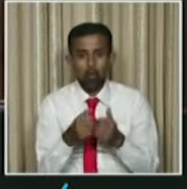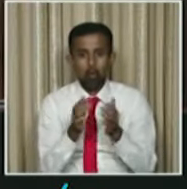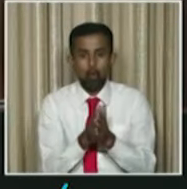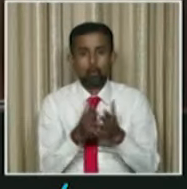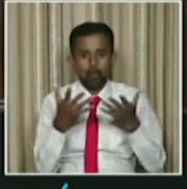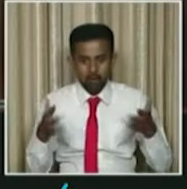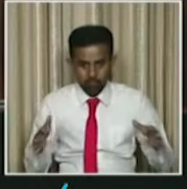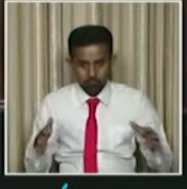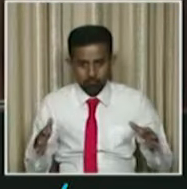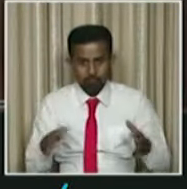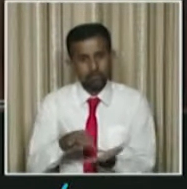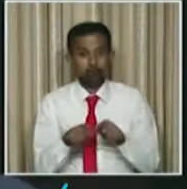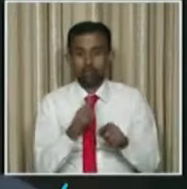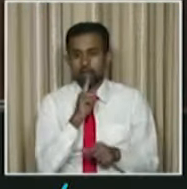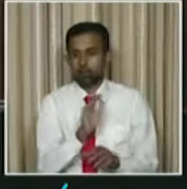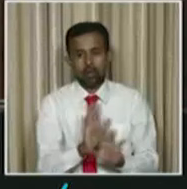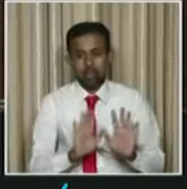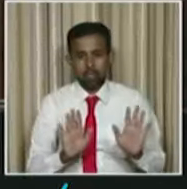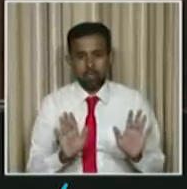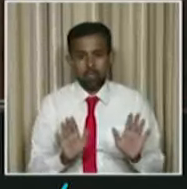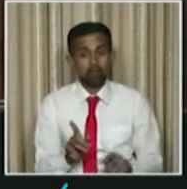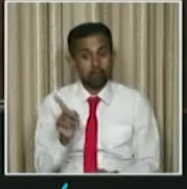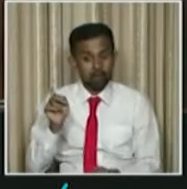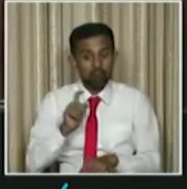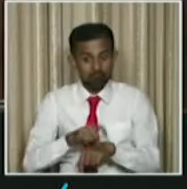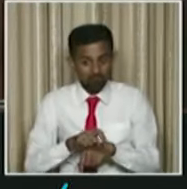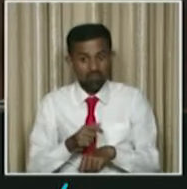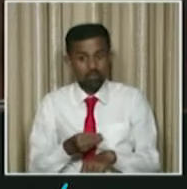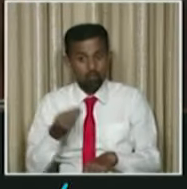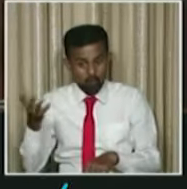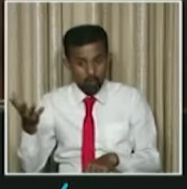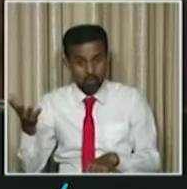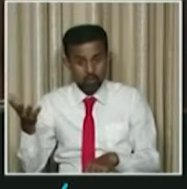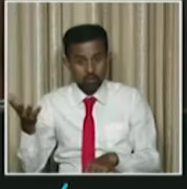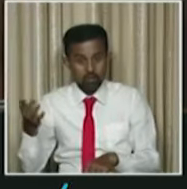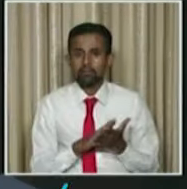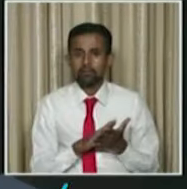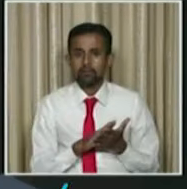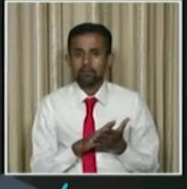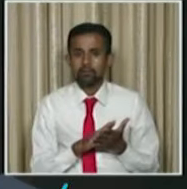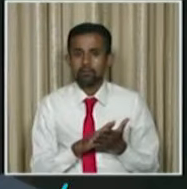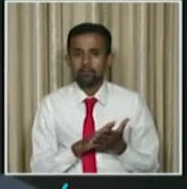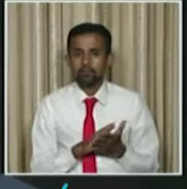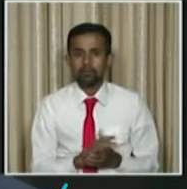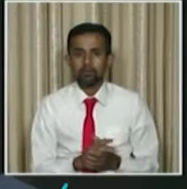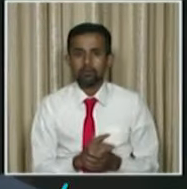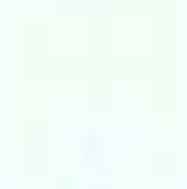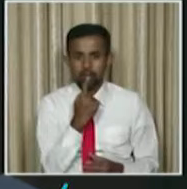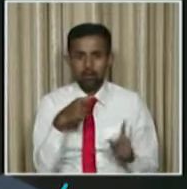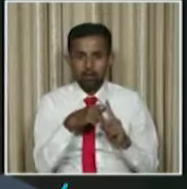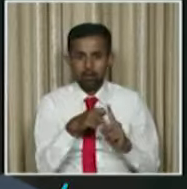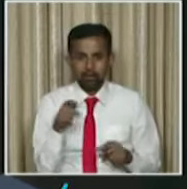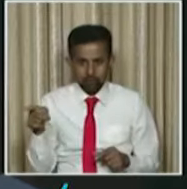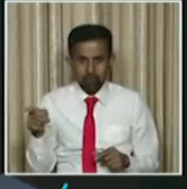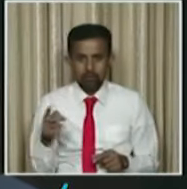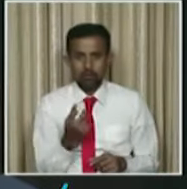ඉවරලා අපි මේ සම්බන්ධයෙන් තීන්දුවක් දෙන්නම් ඔබතුමාට නමුත් එයාටත් අවස්ථාවක් දෙන්න ඕනනේ එයාගේ එයාගේ පැත්ත හෙලිකරන්න මේ මේ මෙහෙම කරේ කනිෂ්ක බණ්ඩාරට